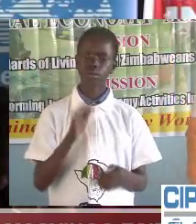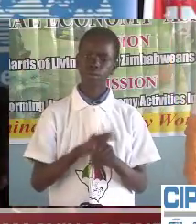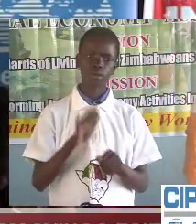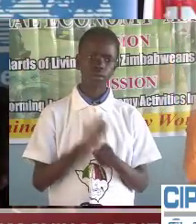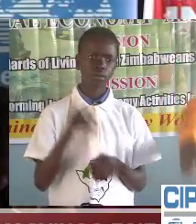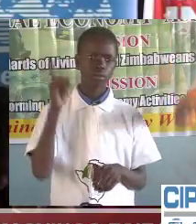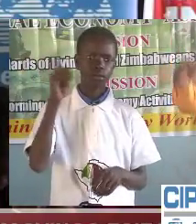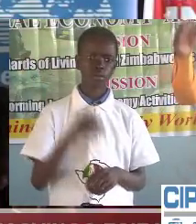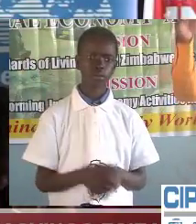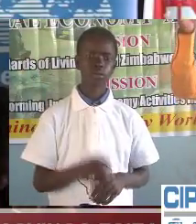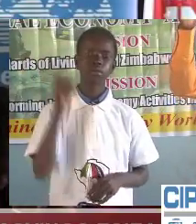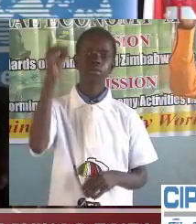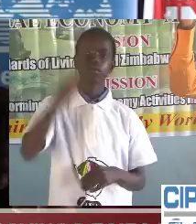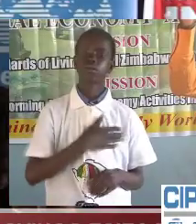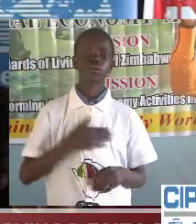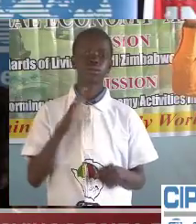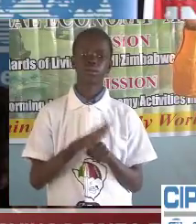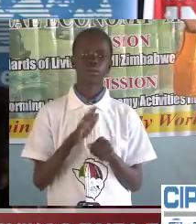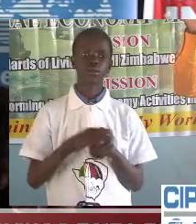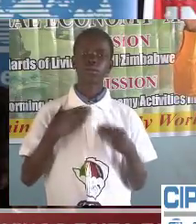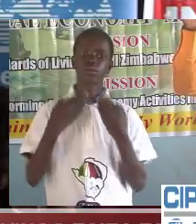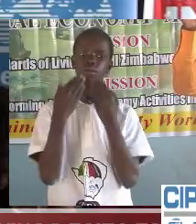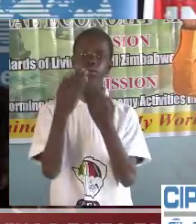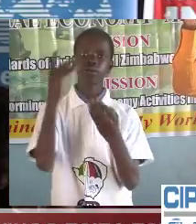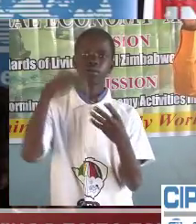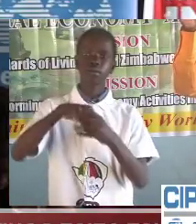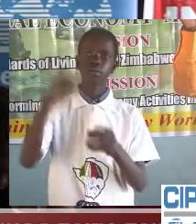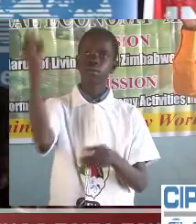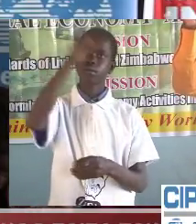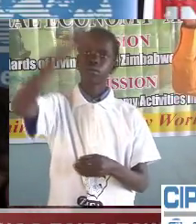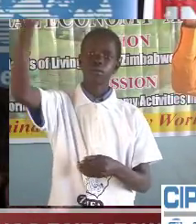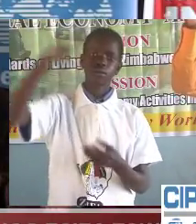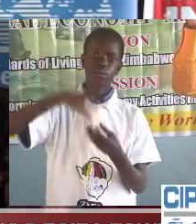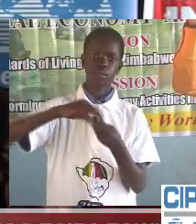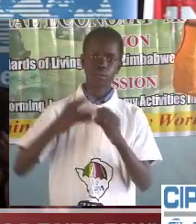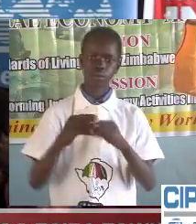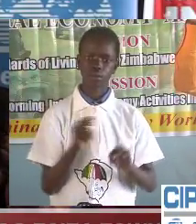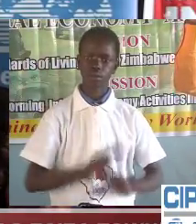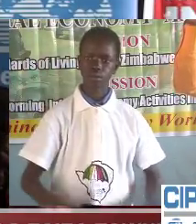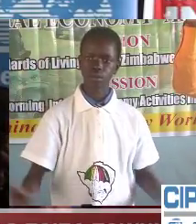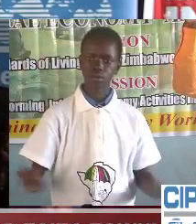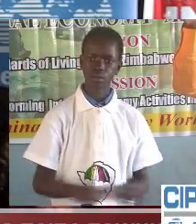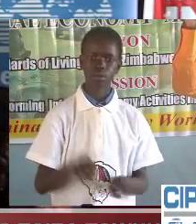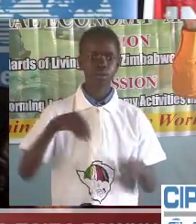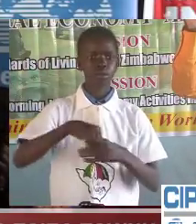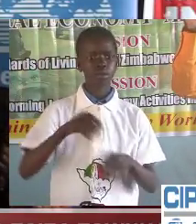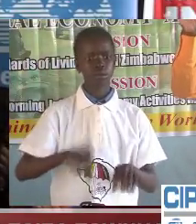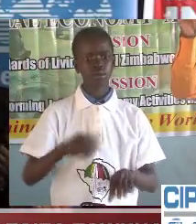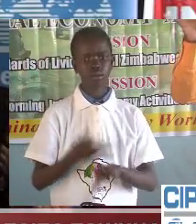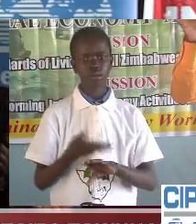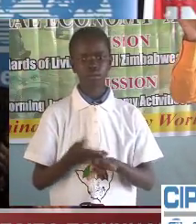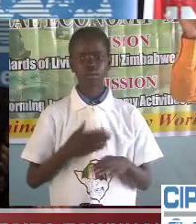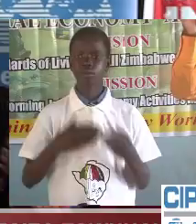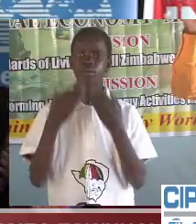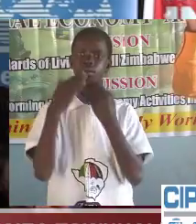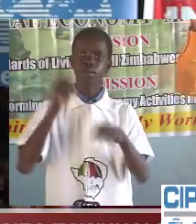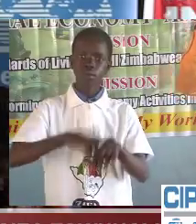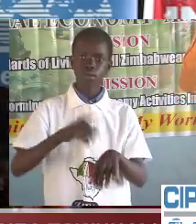zhinji, Mwari wedu wanogona, Mwari wakaita denga nenyika. Mangwanana ano mwangu nokutenda baba lengwa